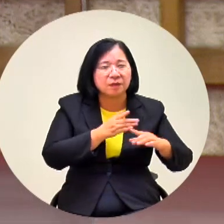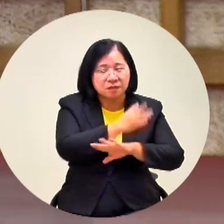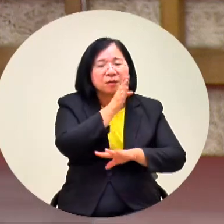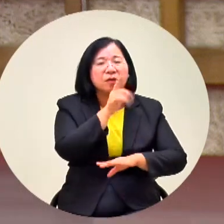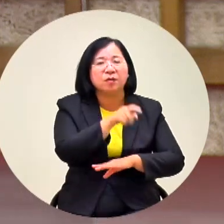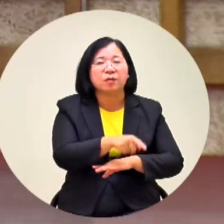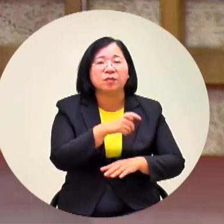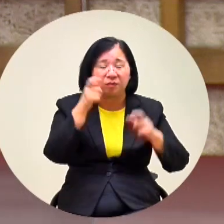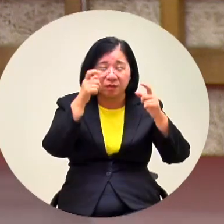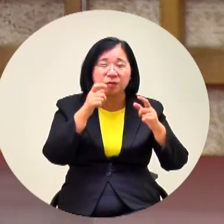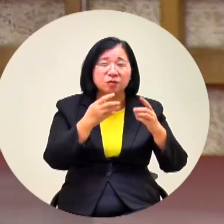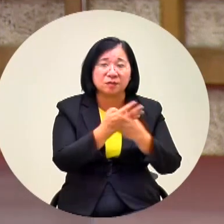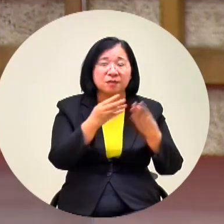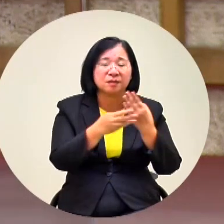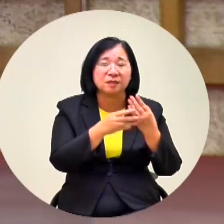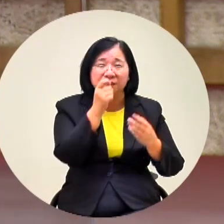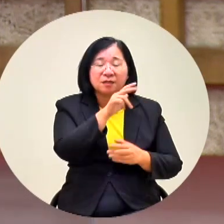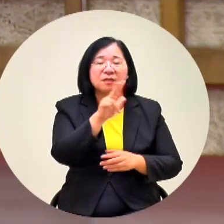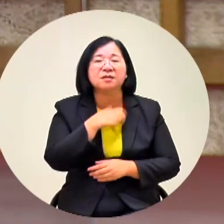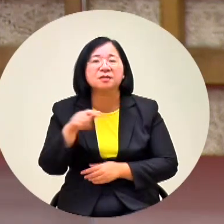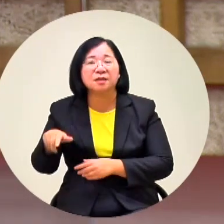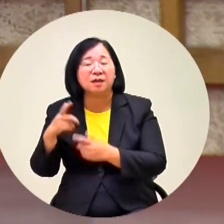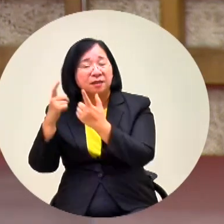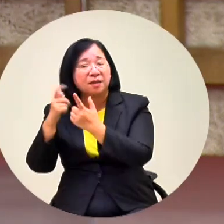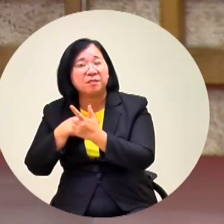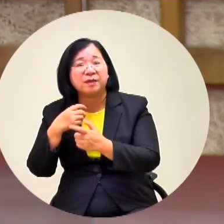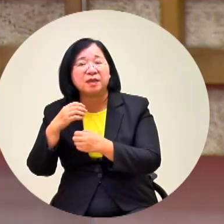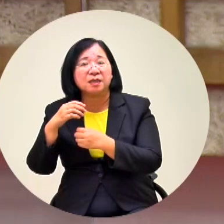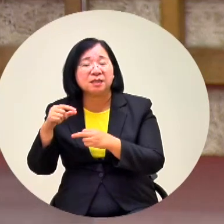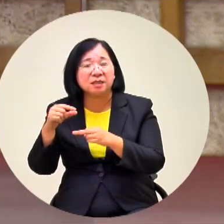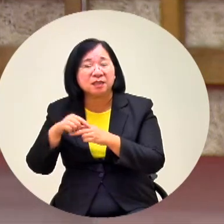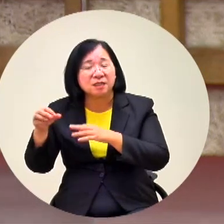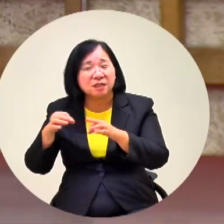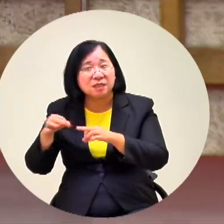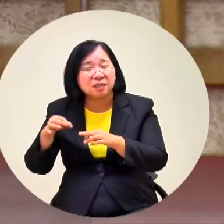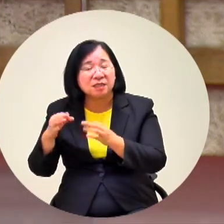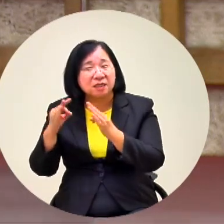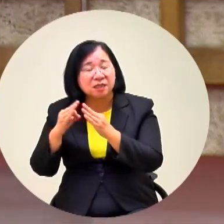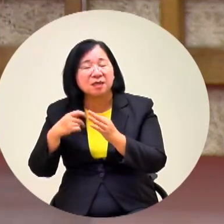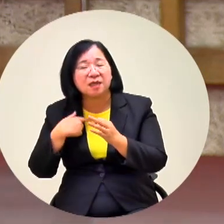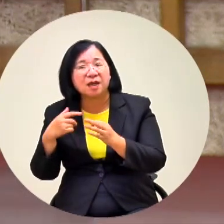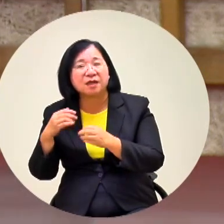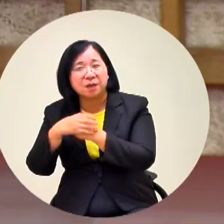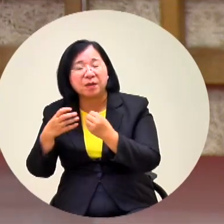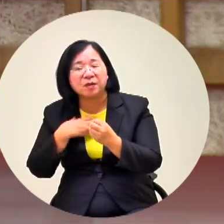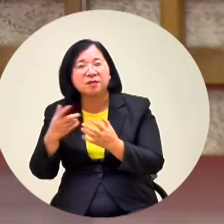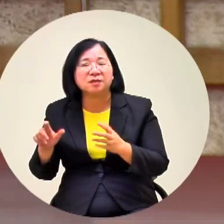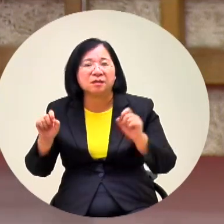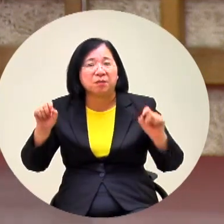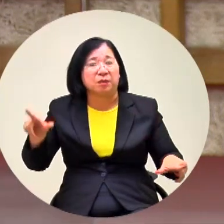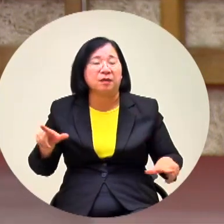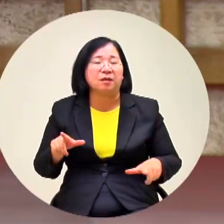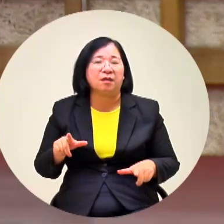金融、保险、服务业相关的产业为主的城市，高雄跟台北不一样。过去的时候呢，好多人